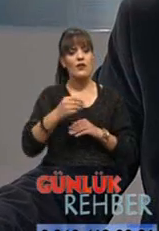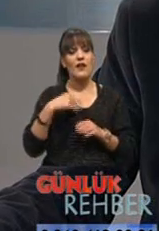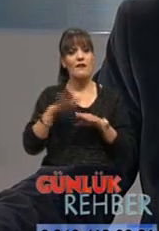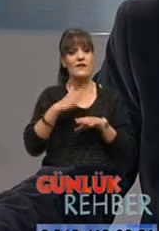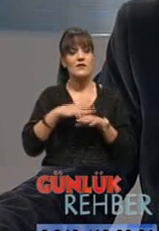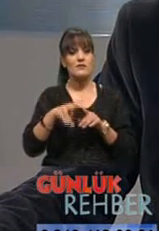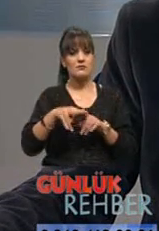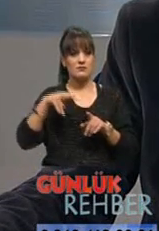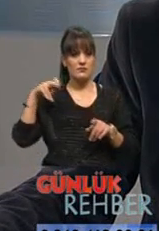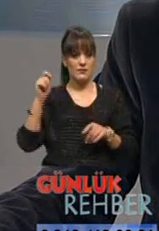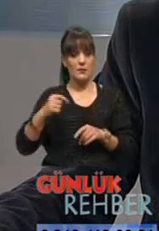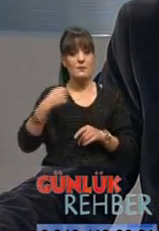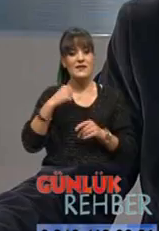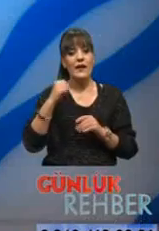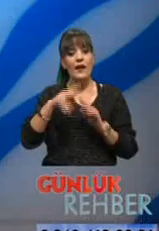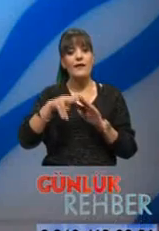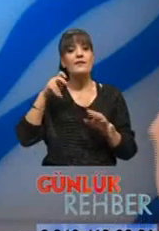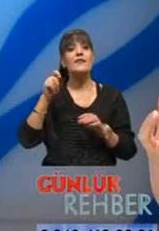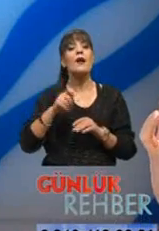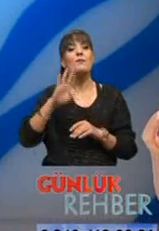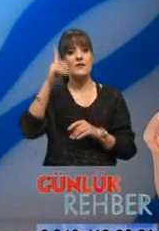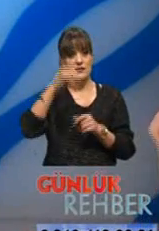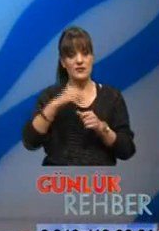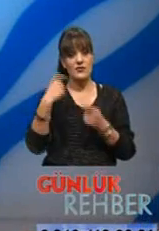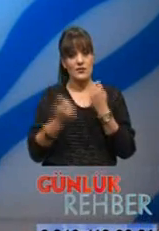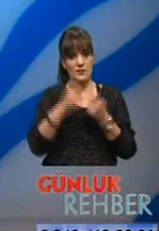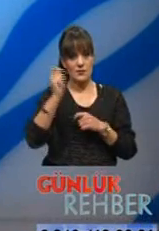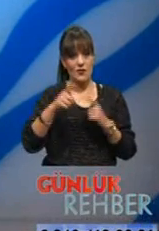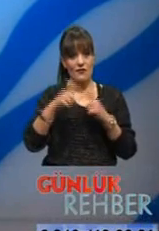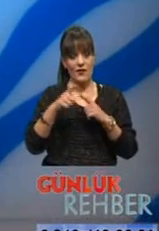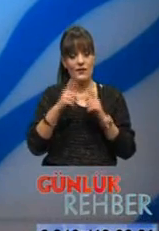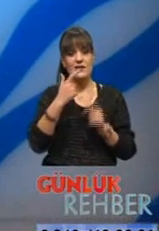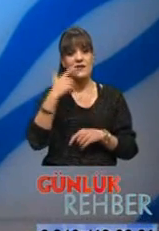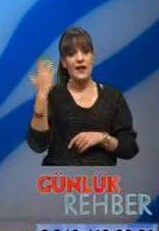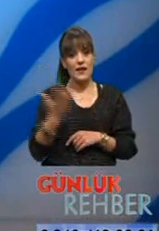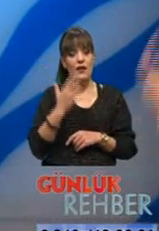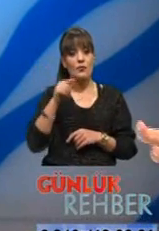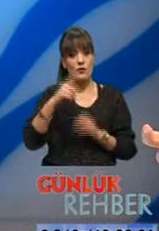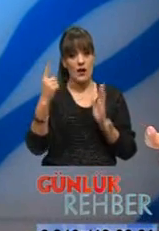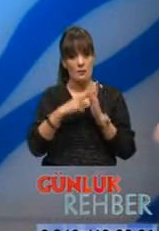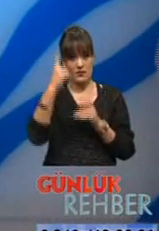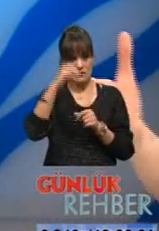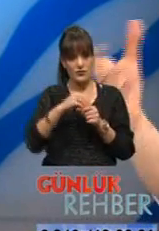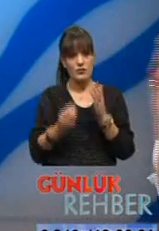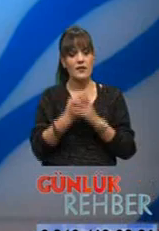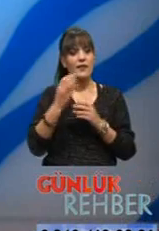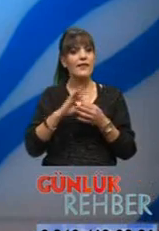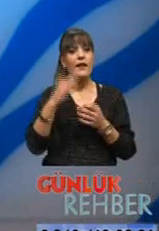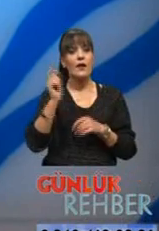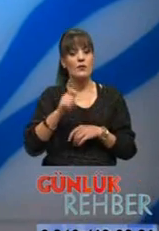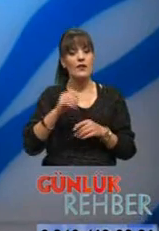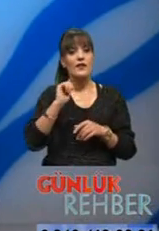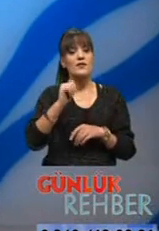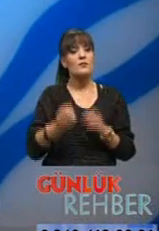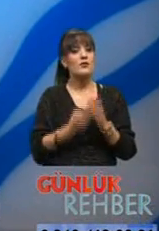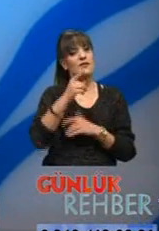geri çekilirler. Biz de işte geri çekilmesinler diye çalışmalar yapıyoruz, öyle değil mi? Federasyonumuz evet. Senelerdir bu amaçla kuruldu. Neler yapıyor, ne zaman